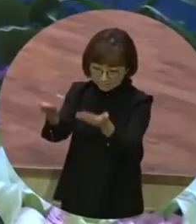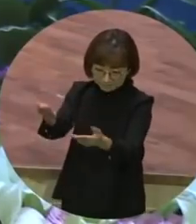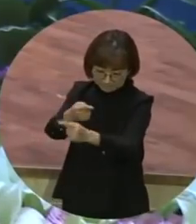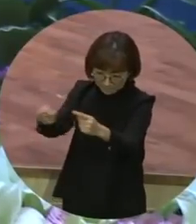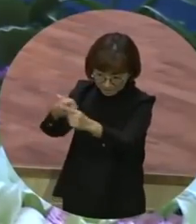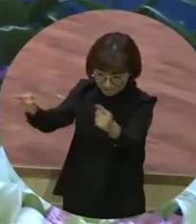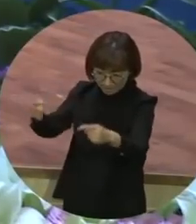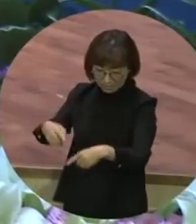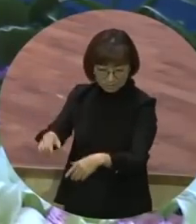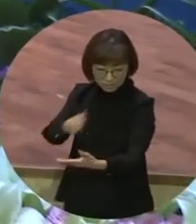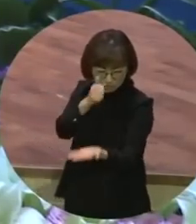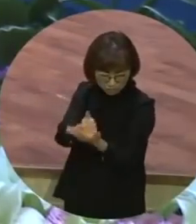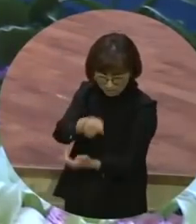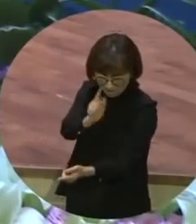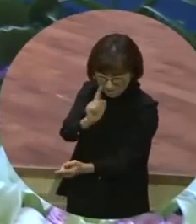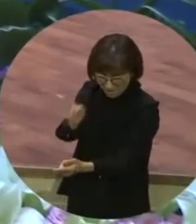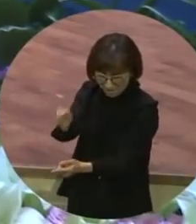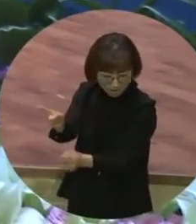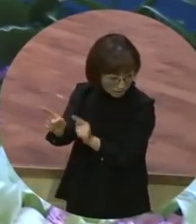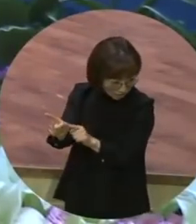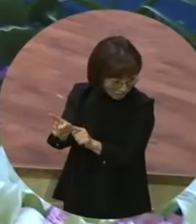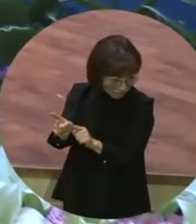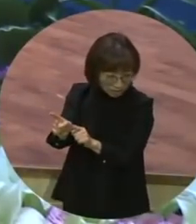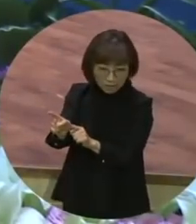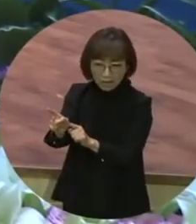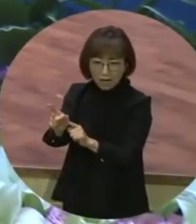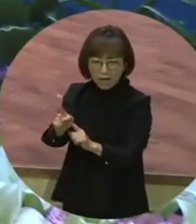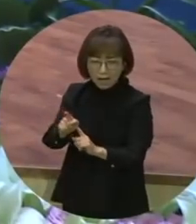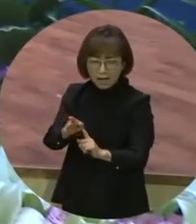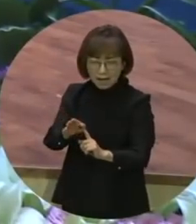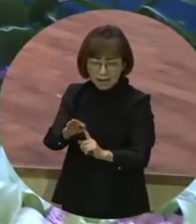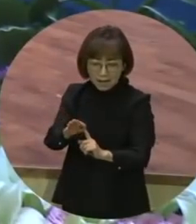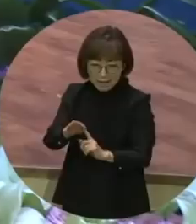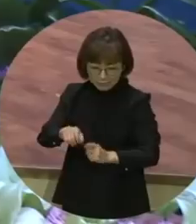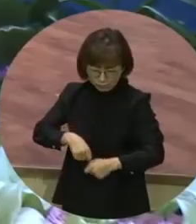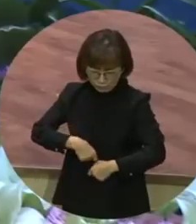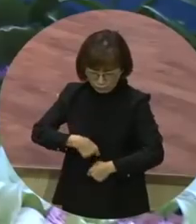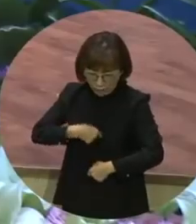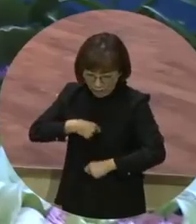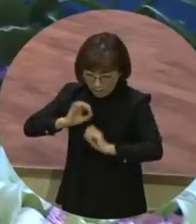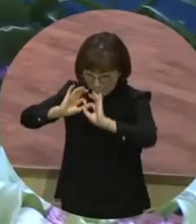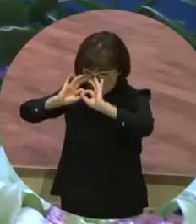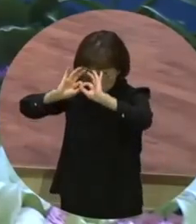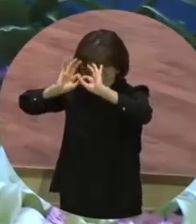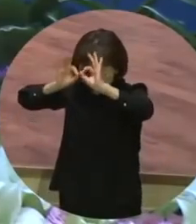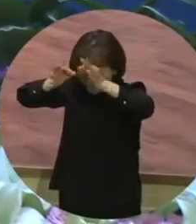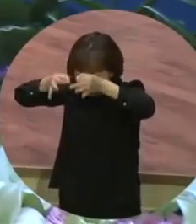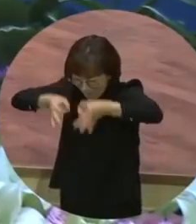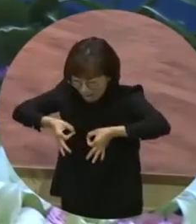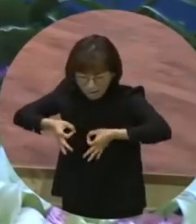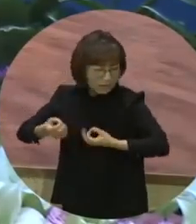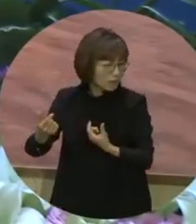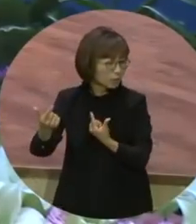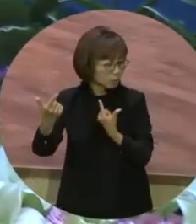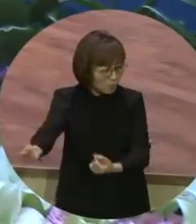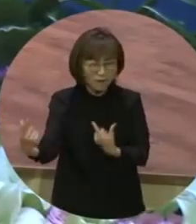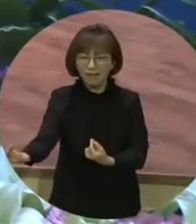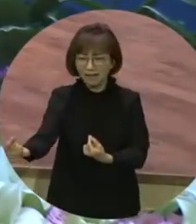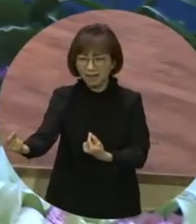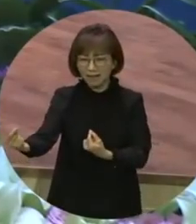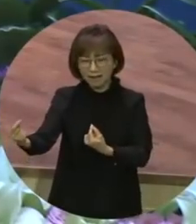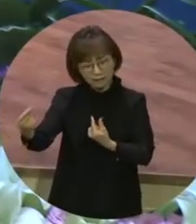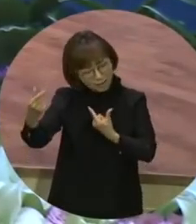것은 사실은 자기 자신을 정죄하는 것과 마찬가지다 라고